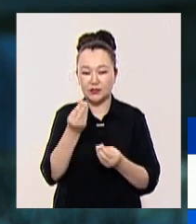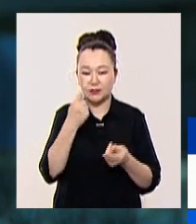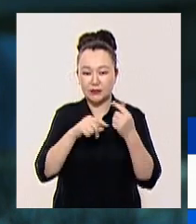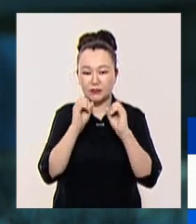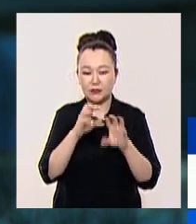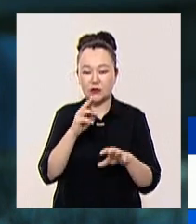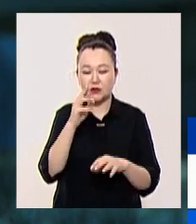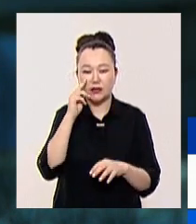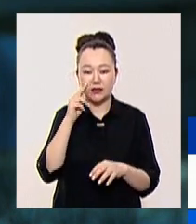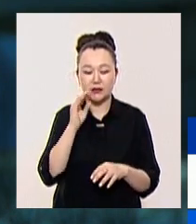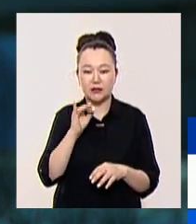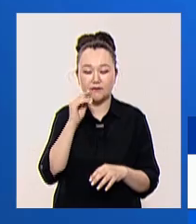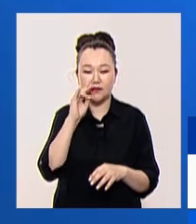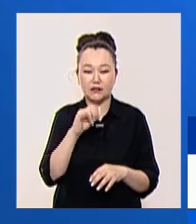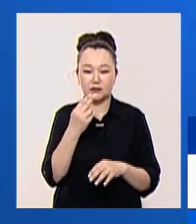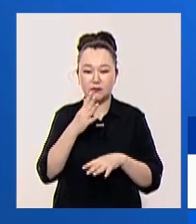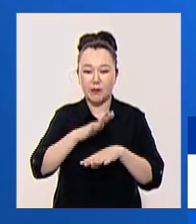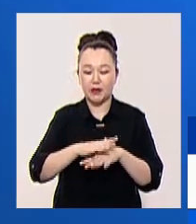в Национальный банк Казахстана.